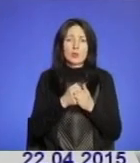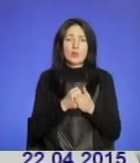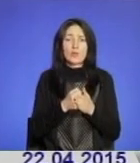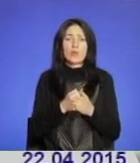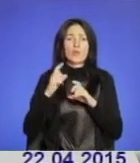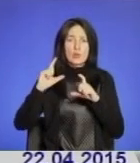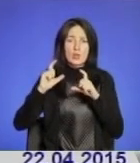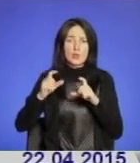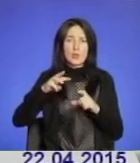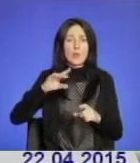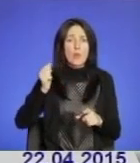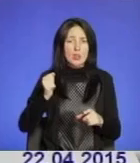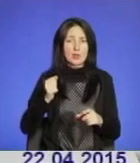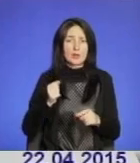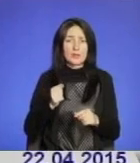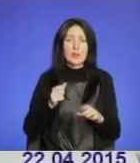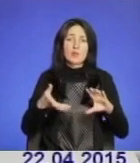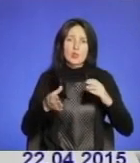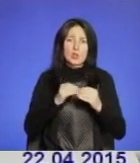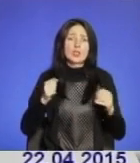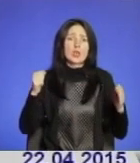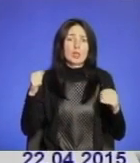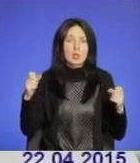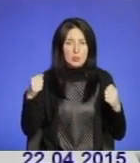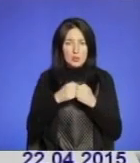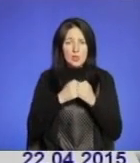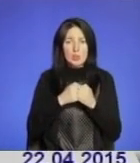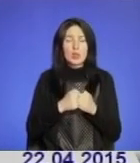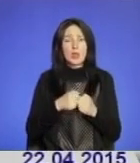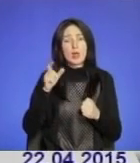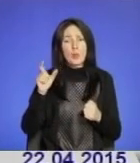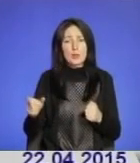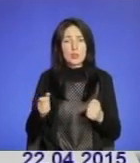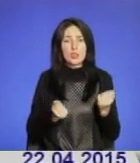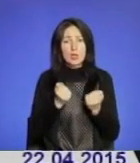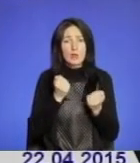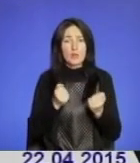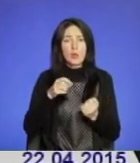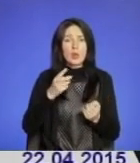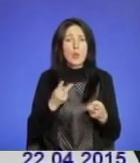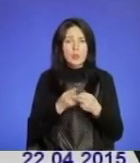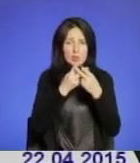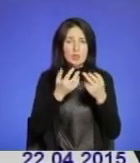попутньому напрямку. Внаслідок даного зіткнення пасажир автомобіля «Мерседес» отримав тілесні ушкодження. У ході